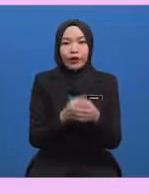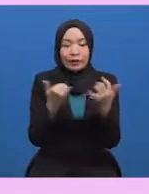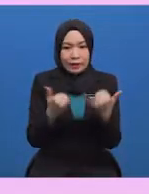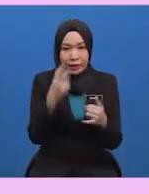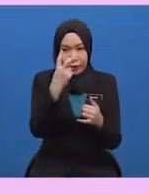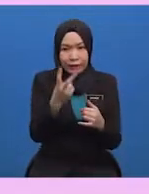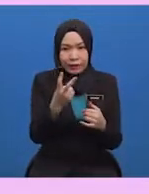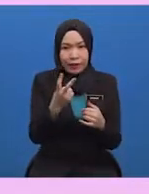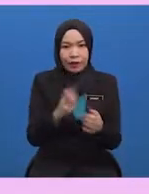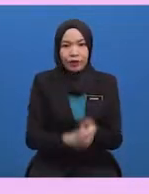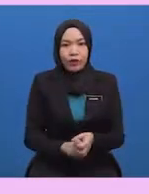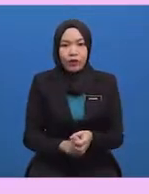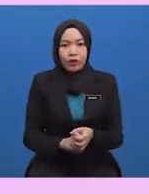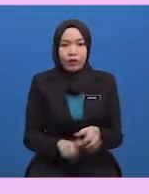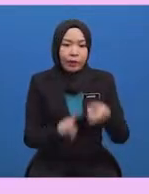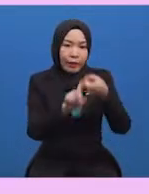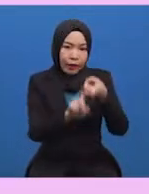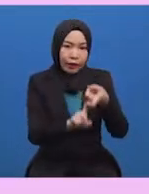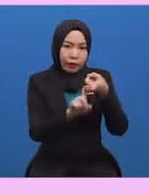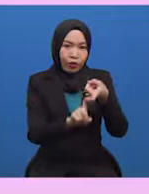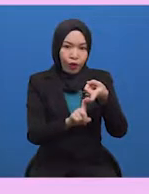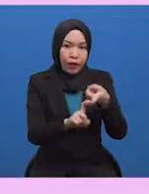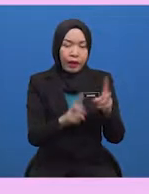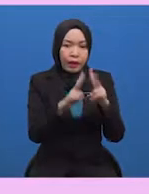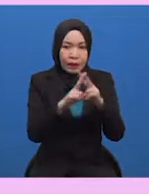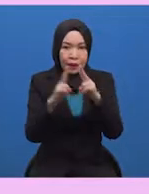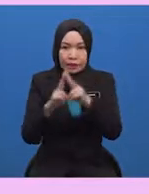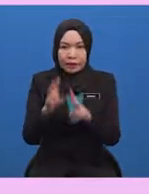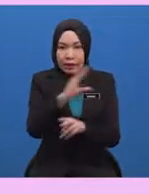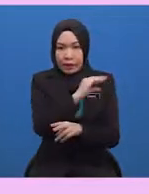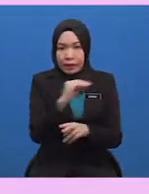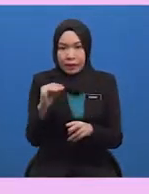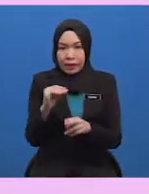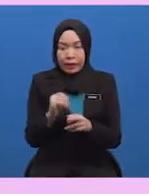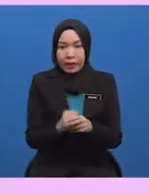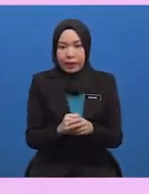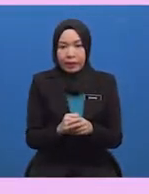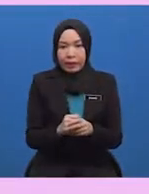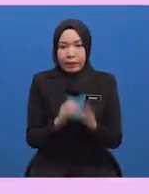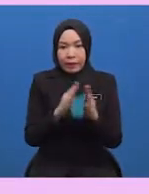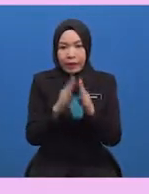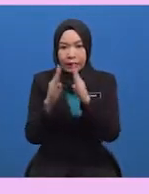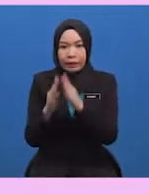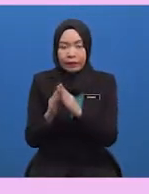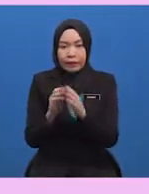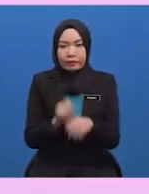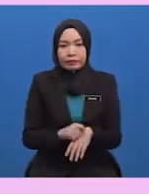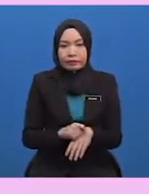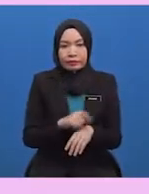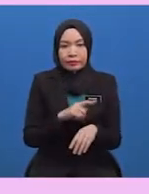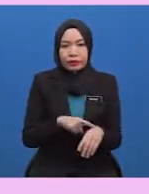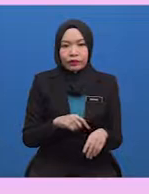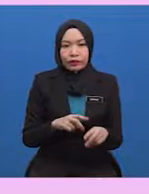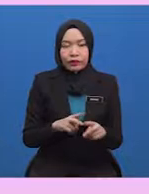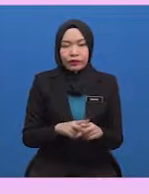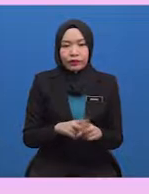desa bandar. Antara kesan-kesan tersebut ialah pertama, penduduk desa dapat